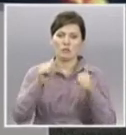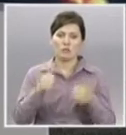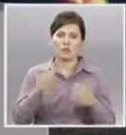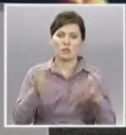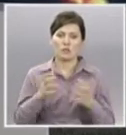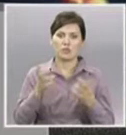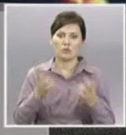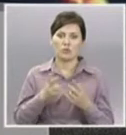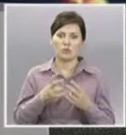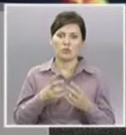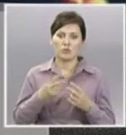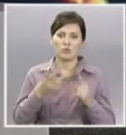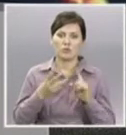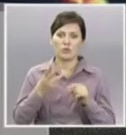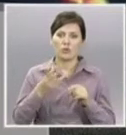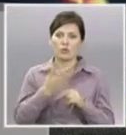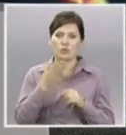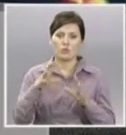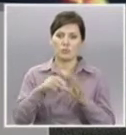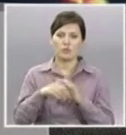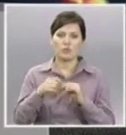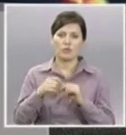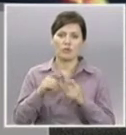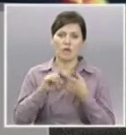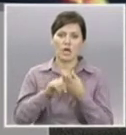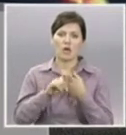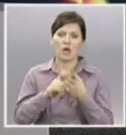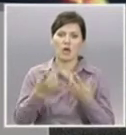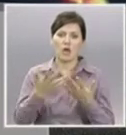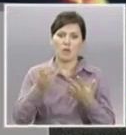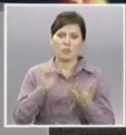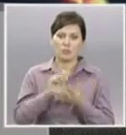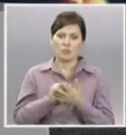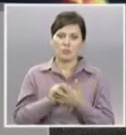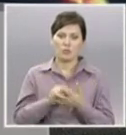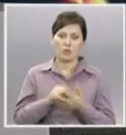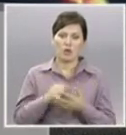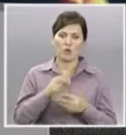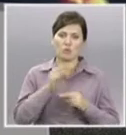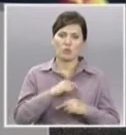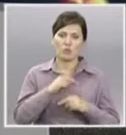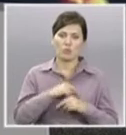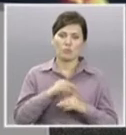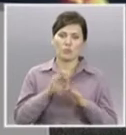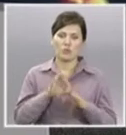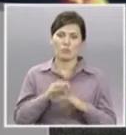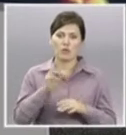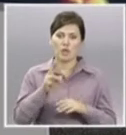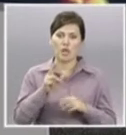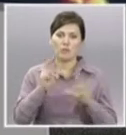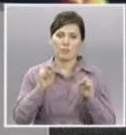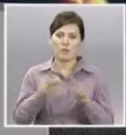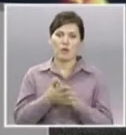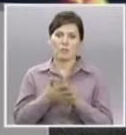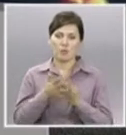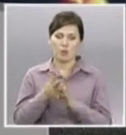керек. Үшіншіден, оның ішіне вирус кіріп, қаншама құжат, қаншама еңбекпен жасалған, оған кім кепілдік бере